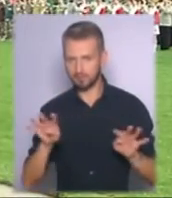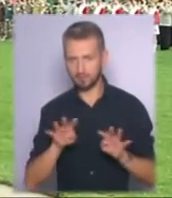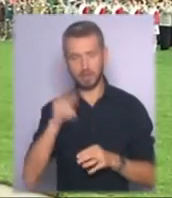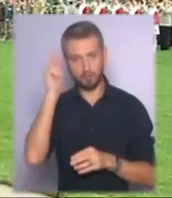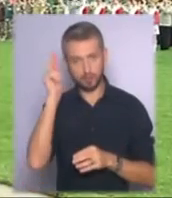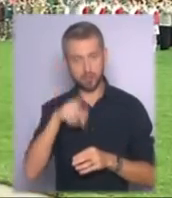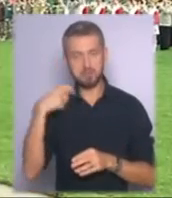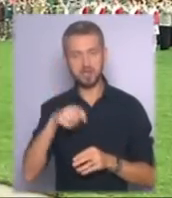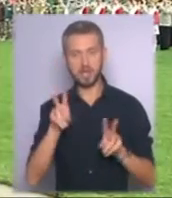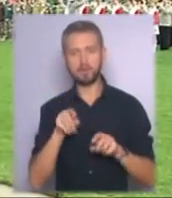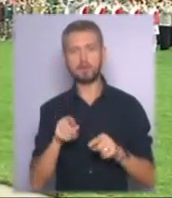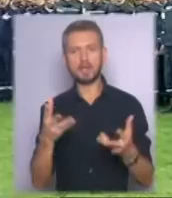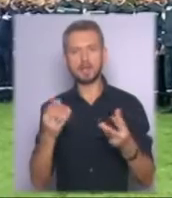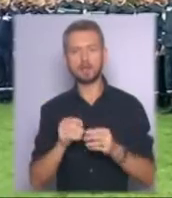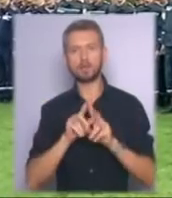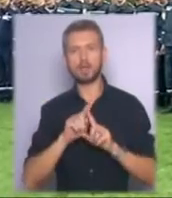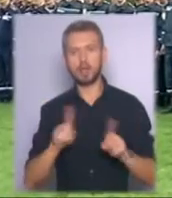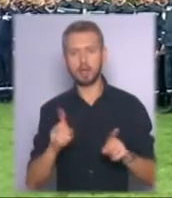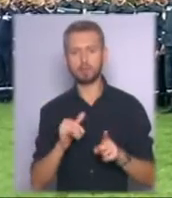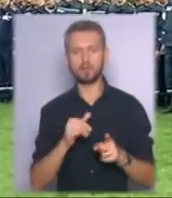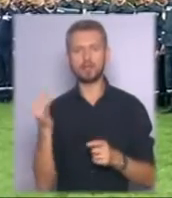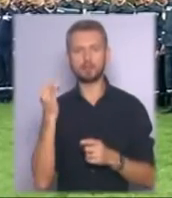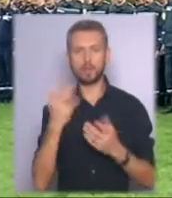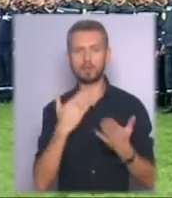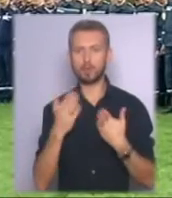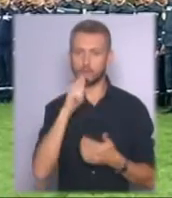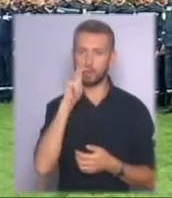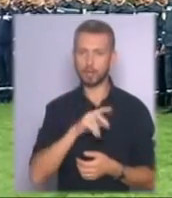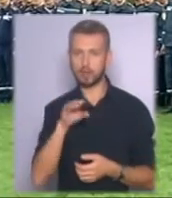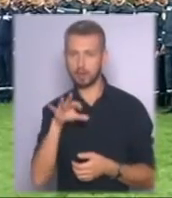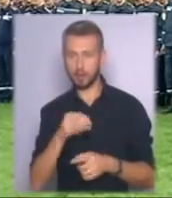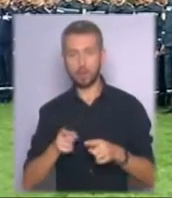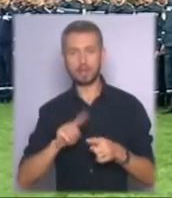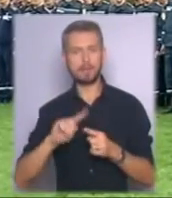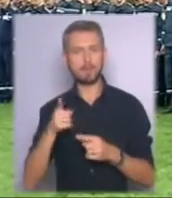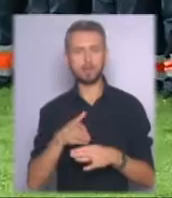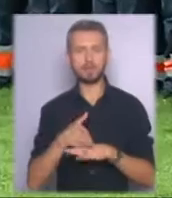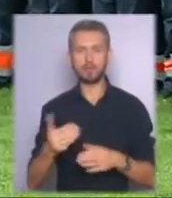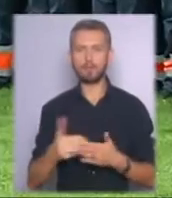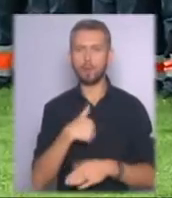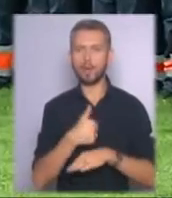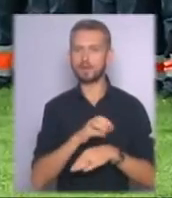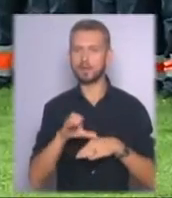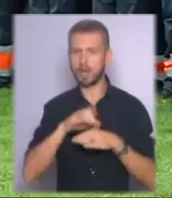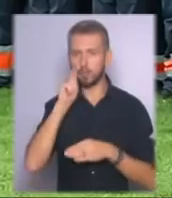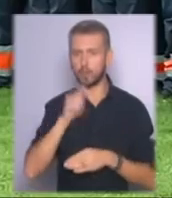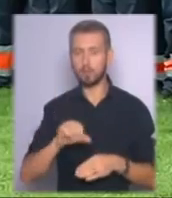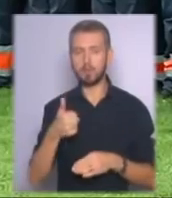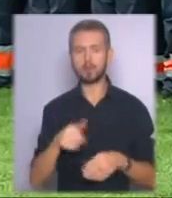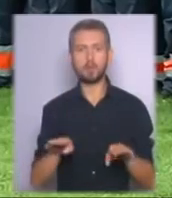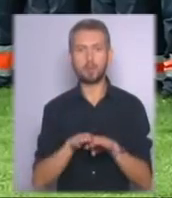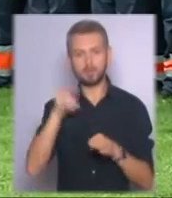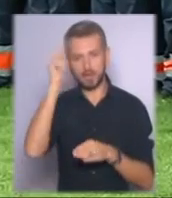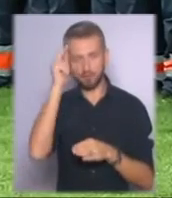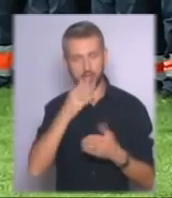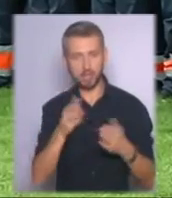день унікальним днем в історії відносин України з НАТО, адже це перший візит нового генсекретаря в Україну та перші подібні навчання, які